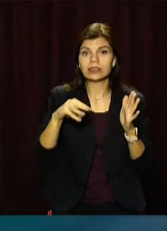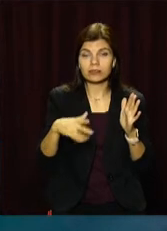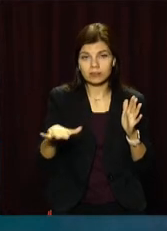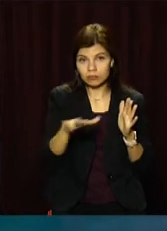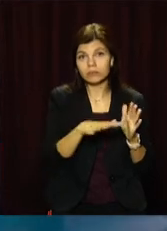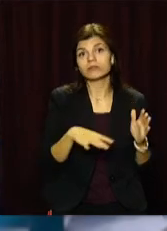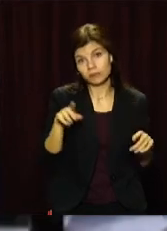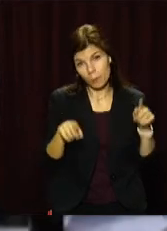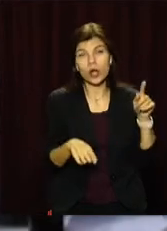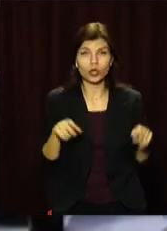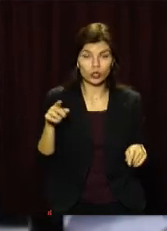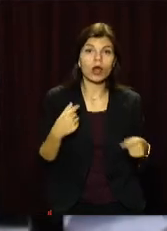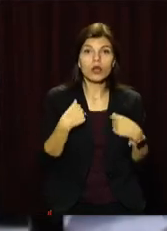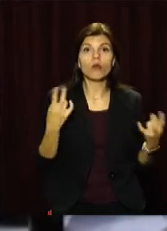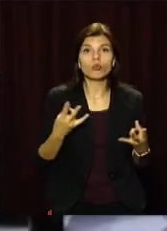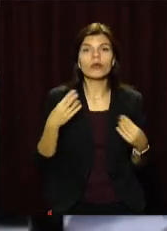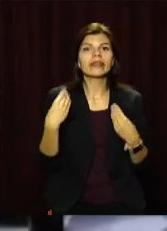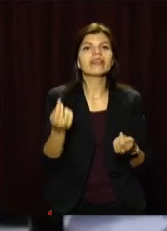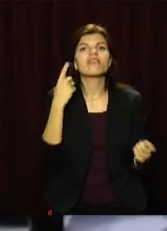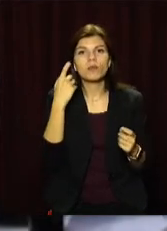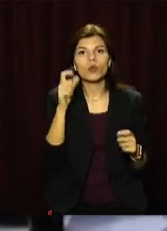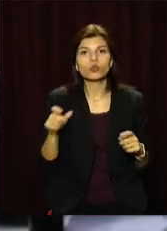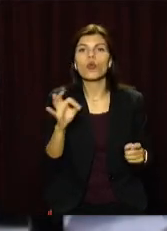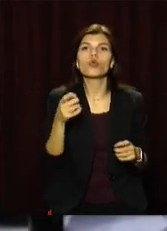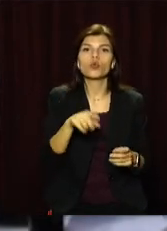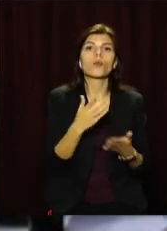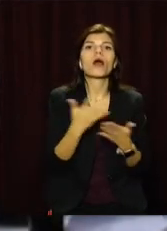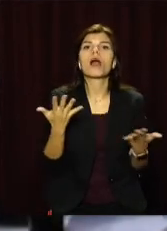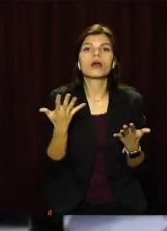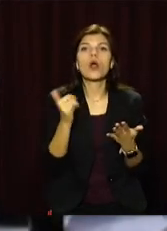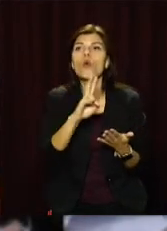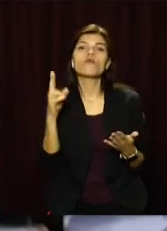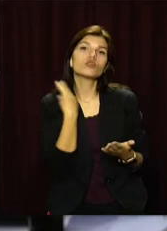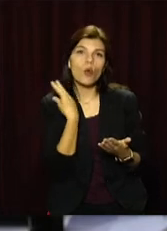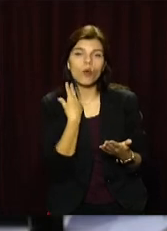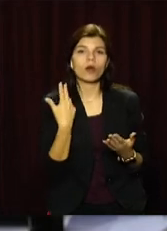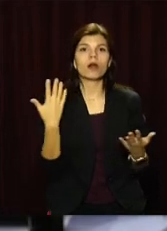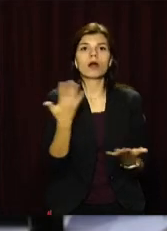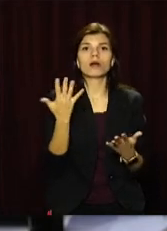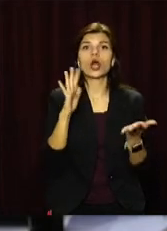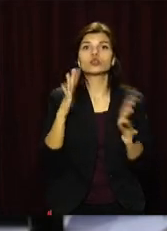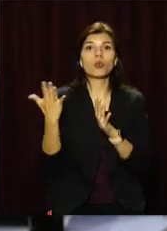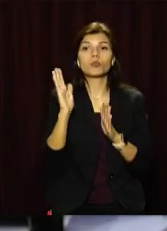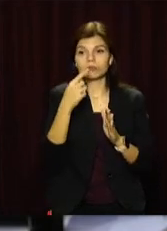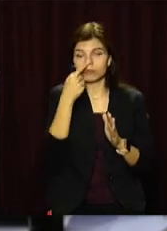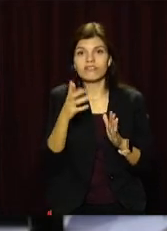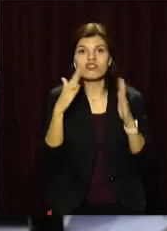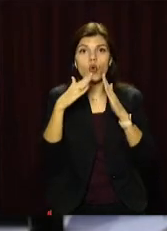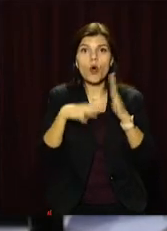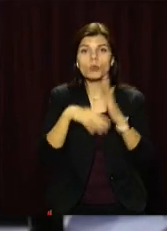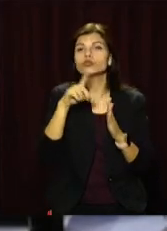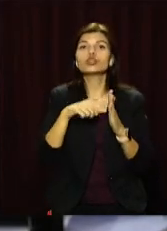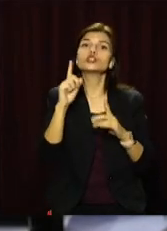Периодически надо дать информацию людям о том, какие у кого долги, какие события происходят в доме,